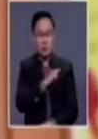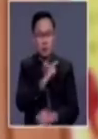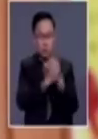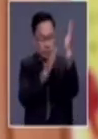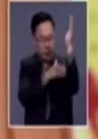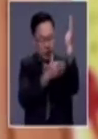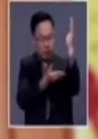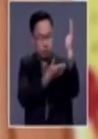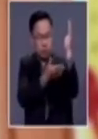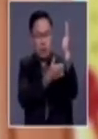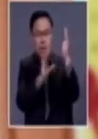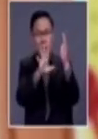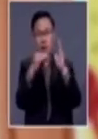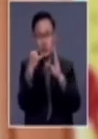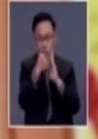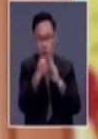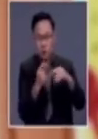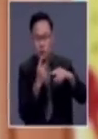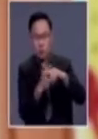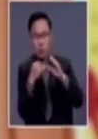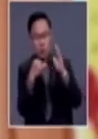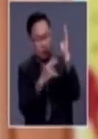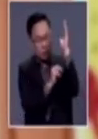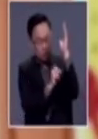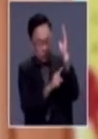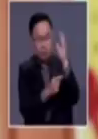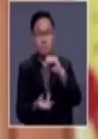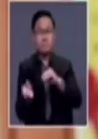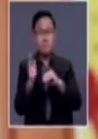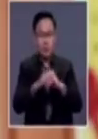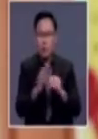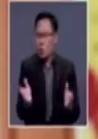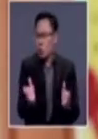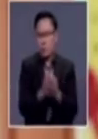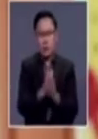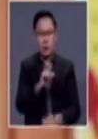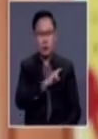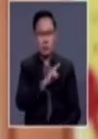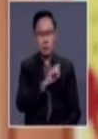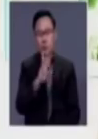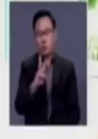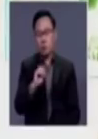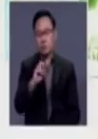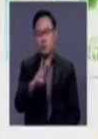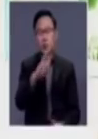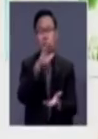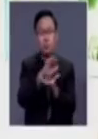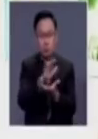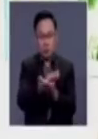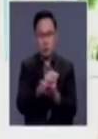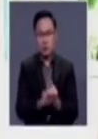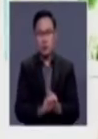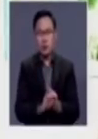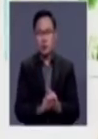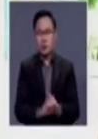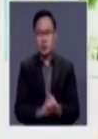ภาคใต้ฝั่งอันดามัน5จังหวัดแล้วก็มีบวกที่นครศรีธรรมราชอีกนิดหน่อยรวมทั้งสิ้นก็คือ62โรงเรียนใน62โรงเรียนเนี่ยเรา